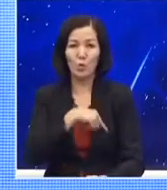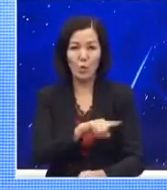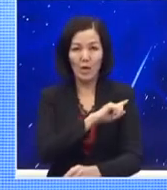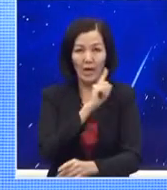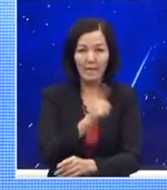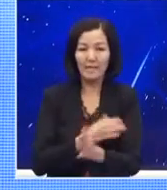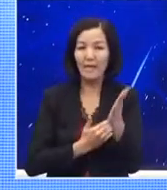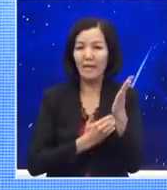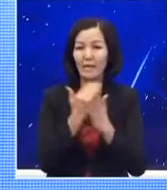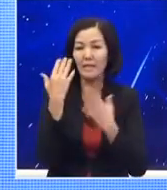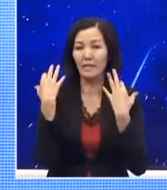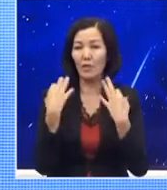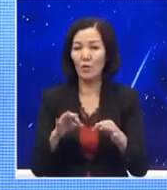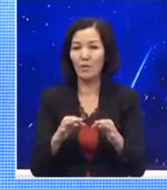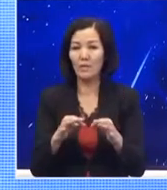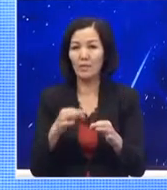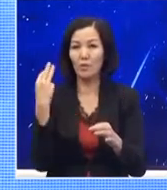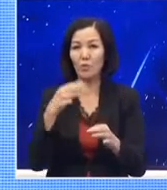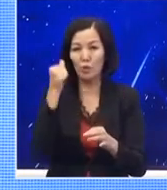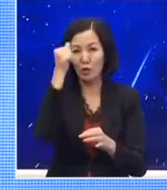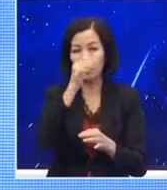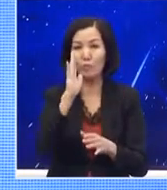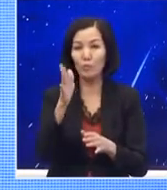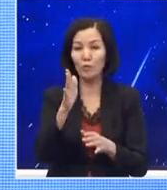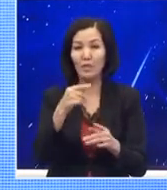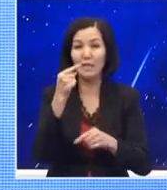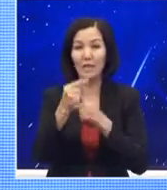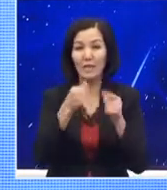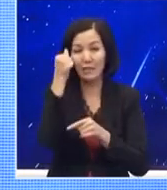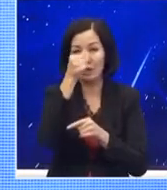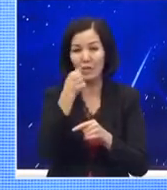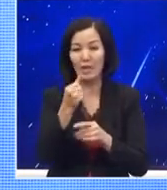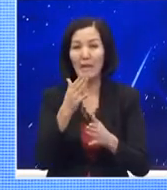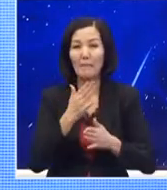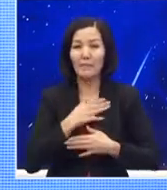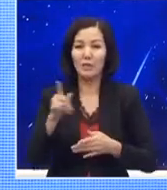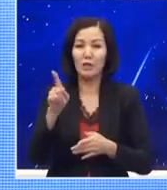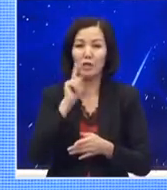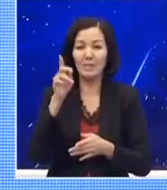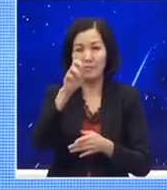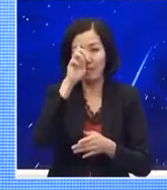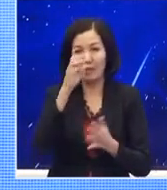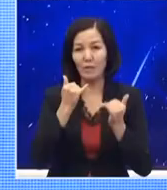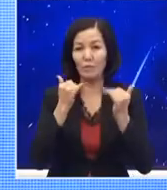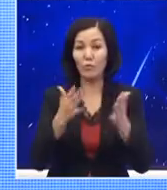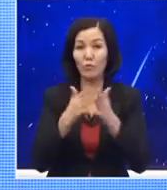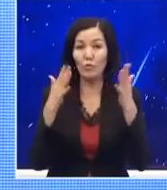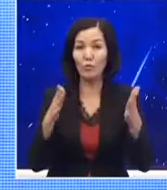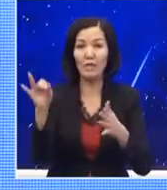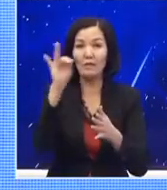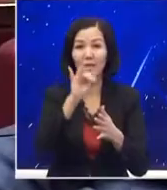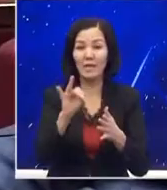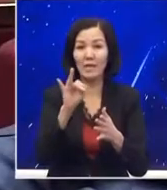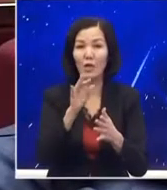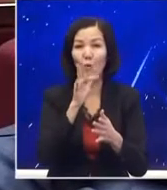биік, ел тәуелсіздігіне 30 жыл толады. Бұл біздің жас мемлекетіміз үшін үлкен тарихи